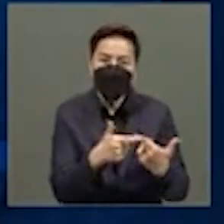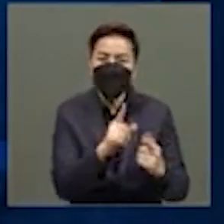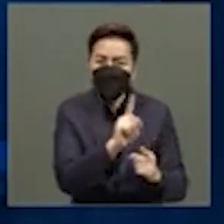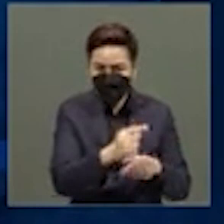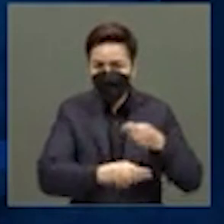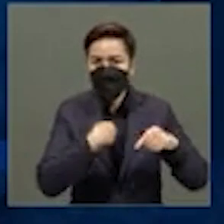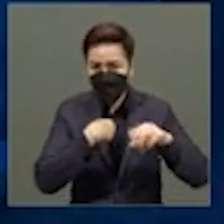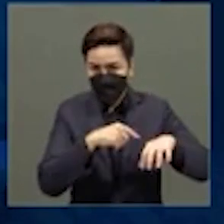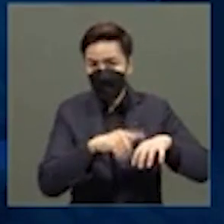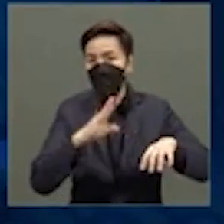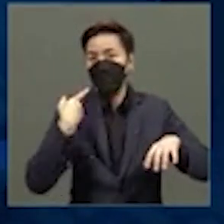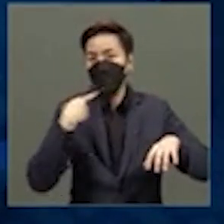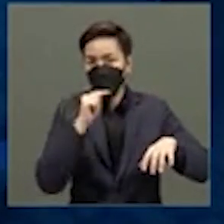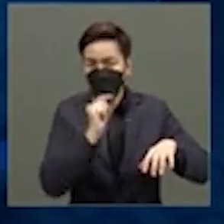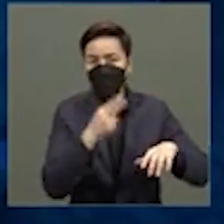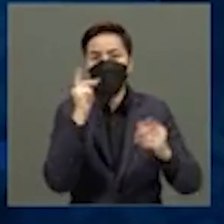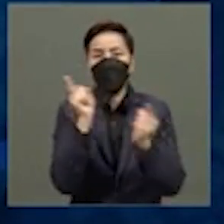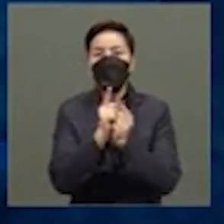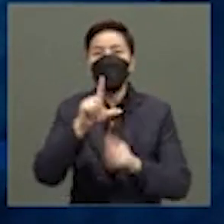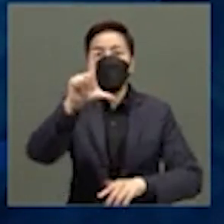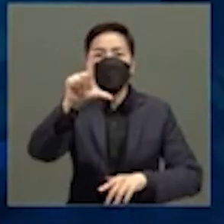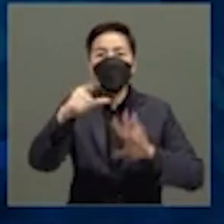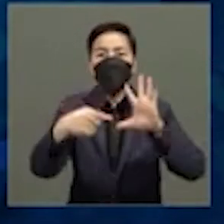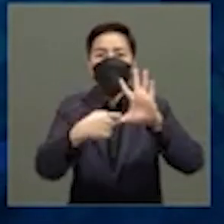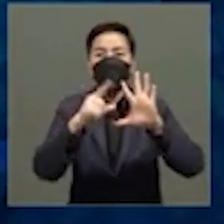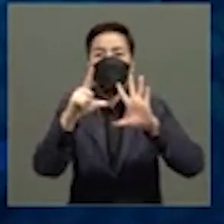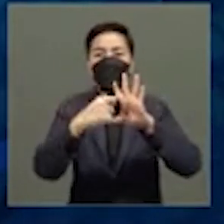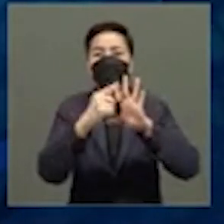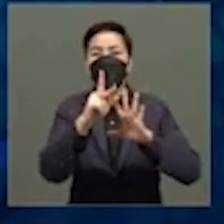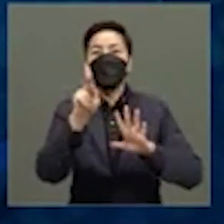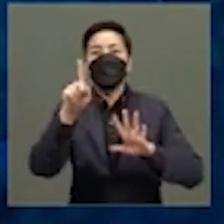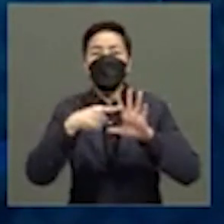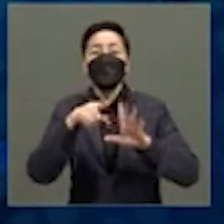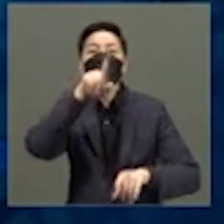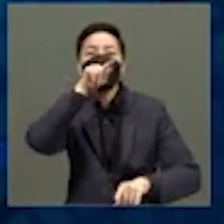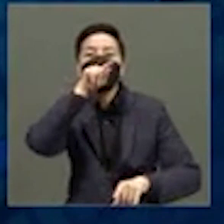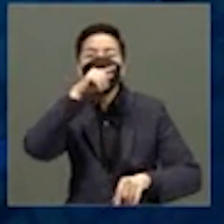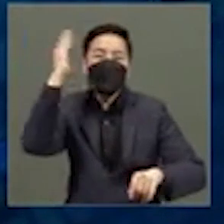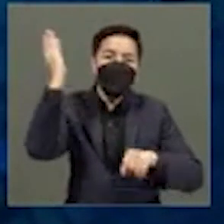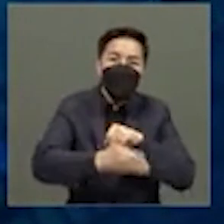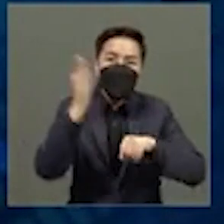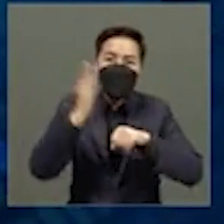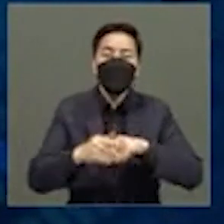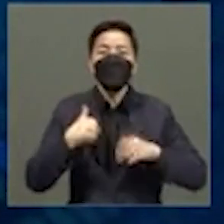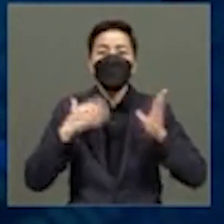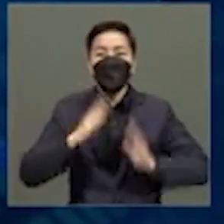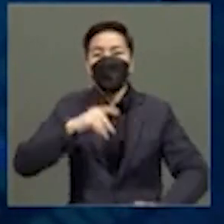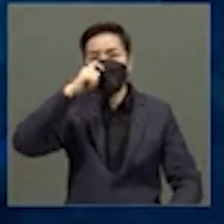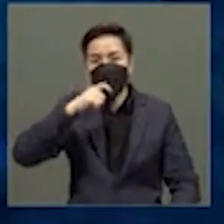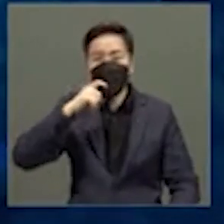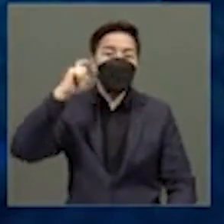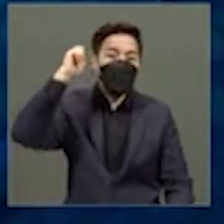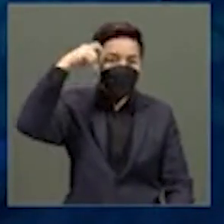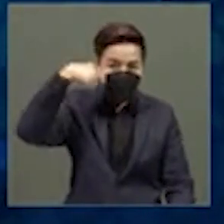งมีรายงานในลำลูกกานะคะโรงงานแปรรูปไก่ชาวไทยชาวเมียนมาชาวกัมพูชาก็เป็น